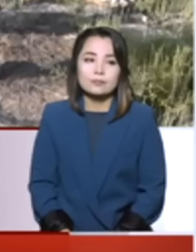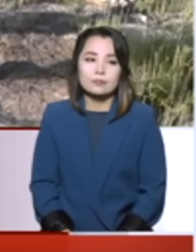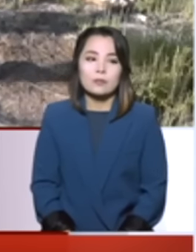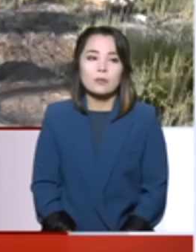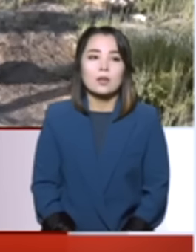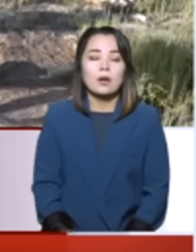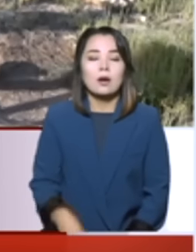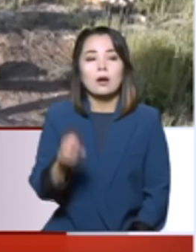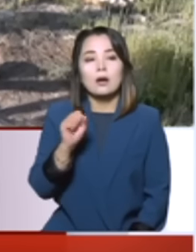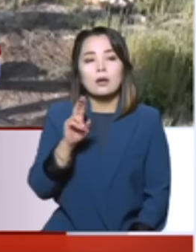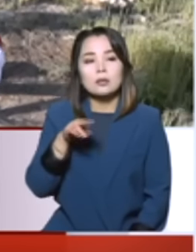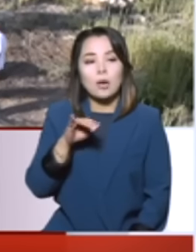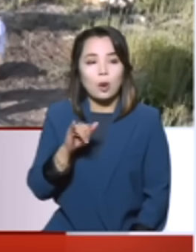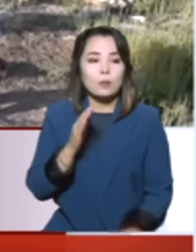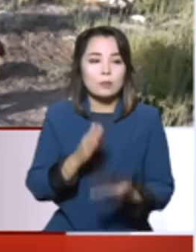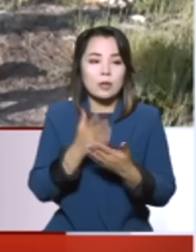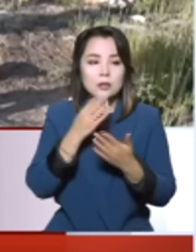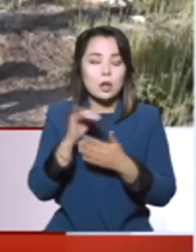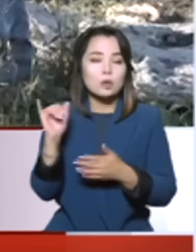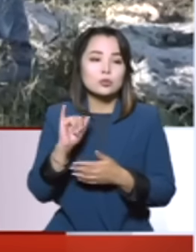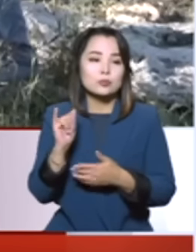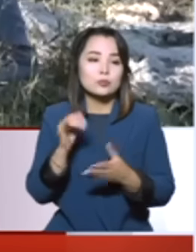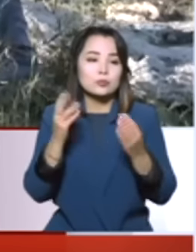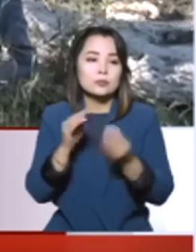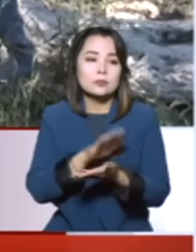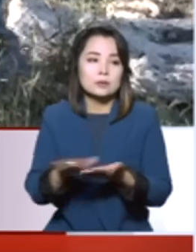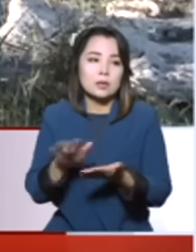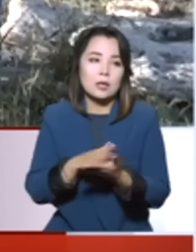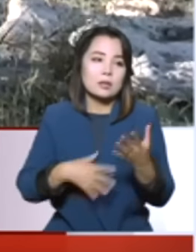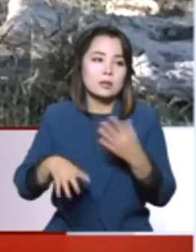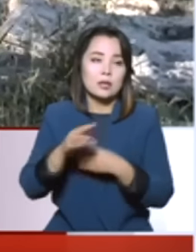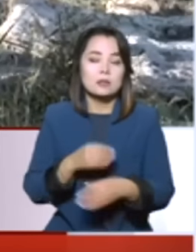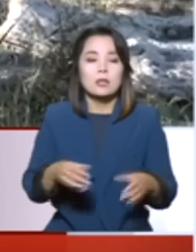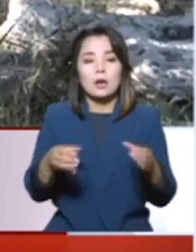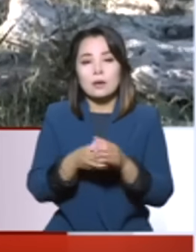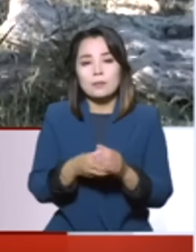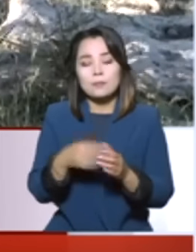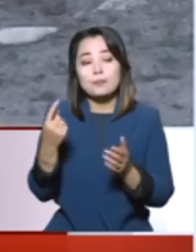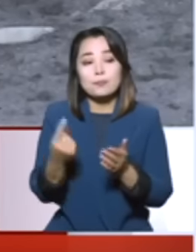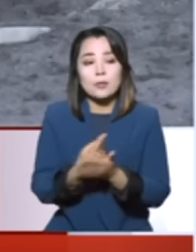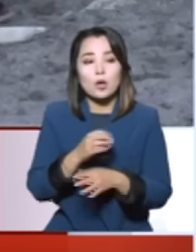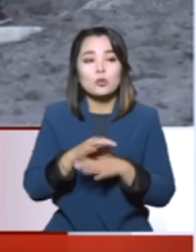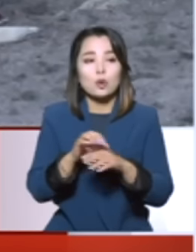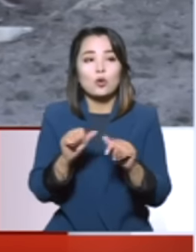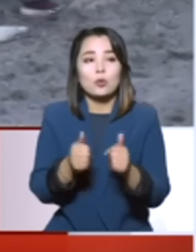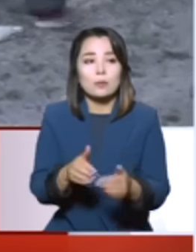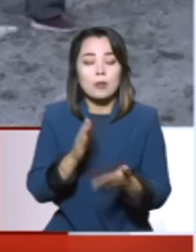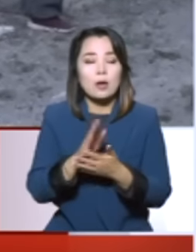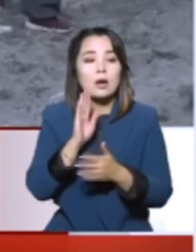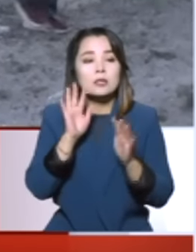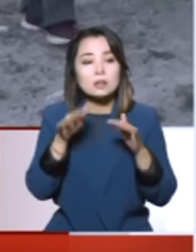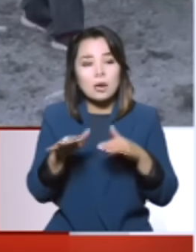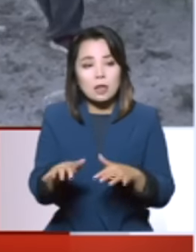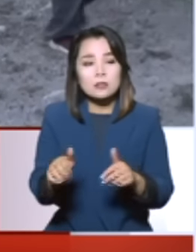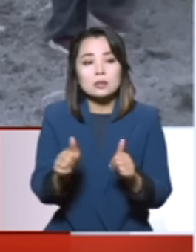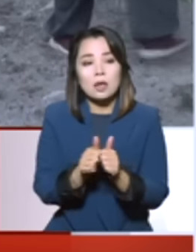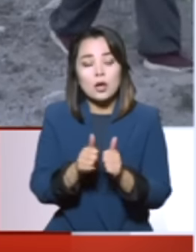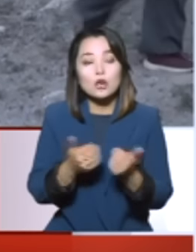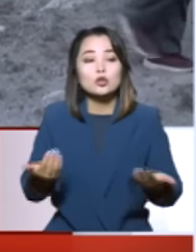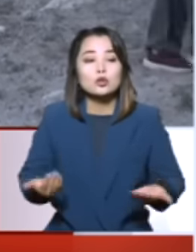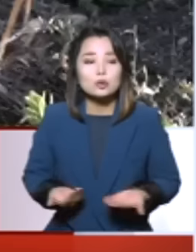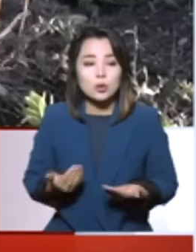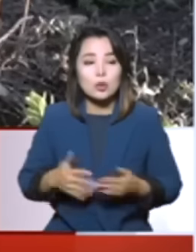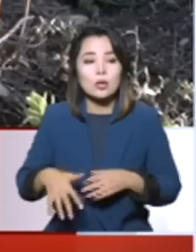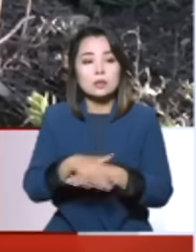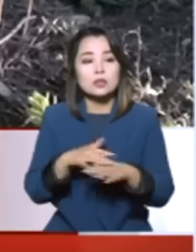Ал Ақтауда жалпы халықтық сенбілік өтті. Тазалық акциясы бірнеше жерде ұйымдастырылды. Соның бірі теңіз жағалауына тұрғындар